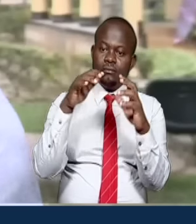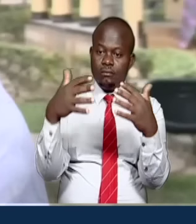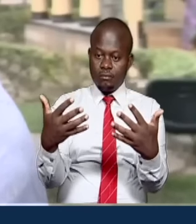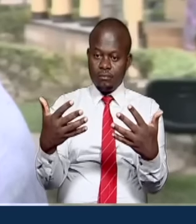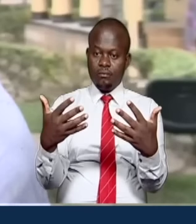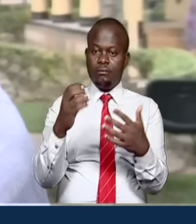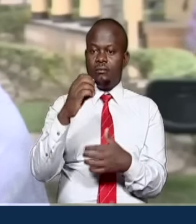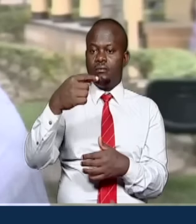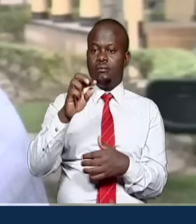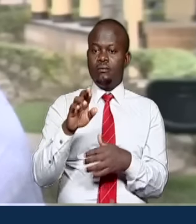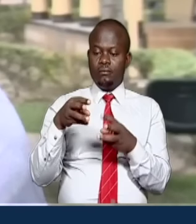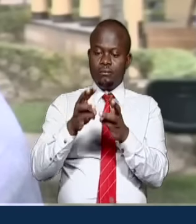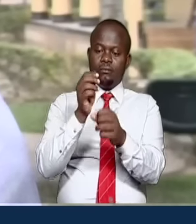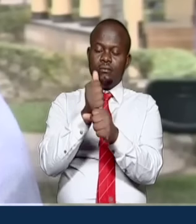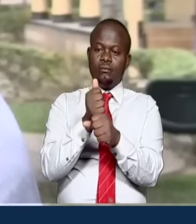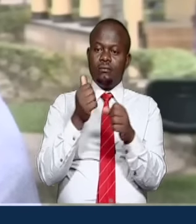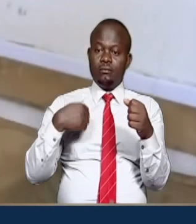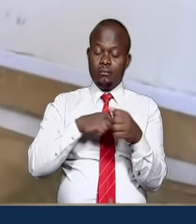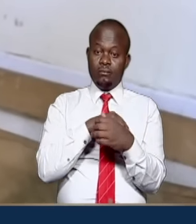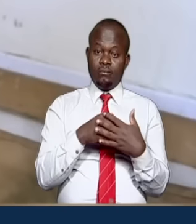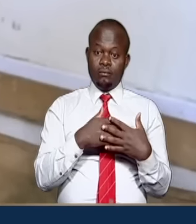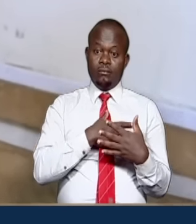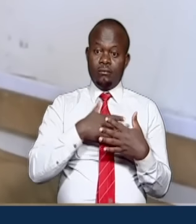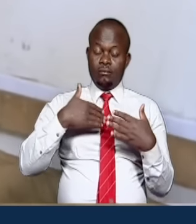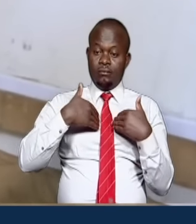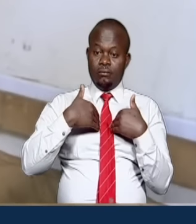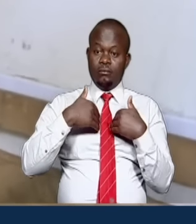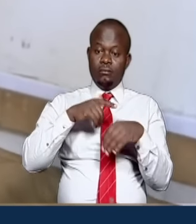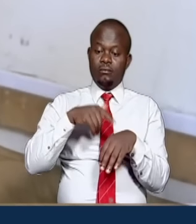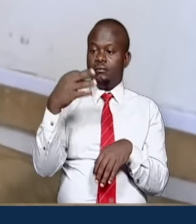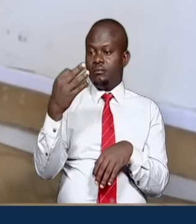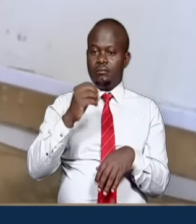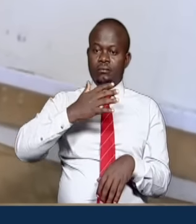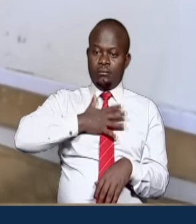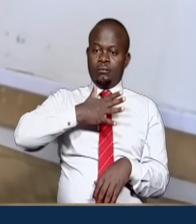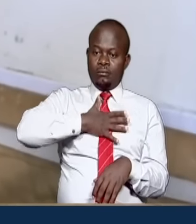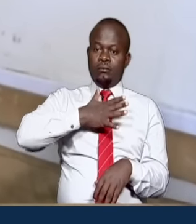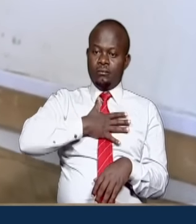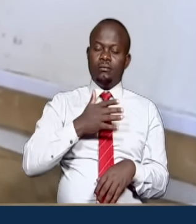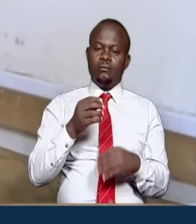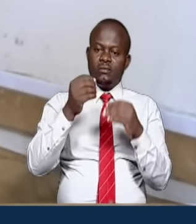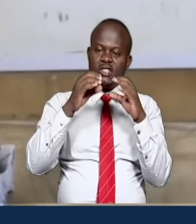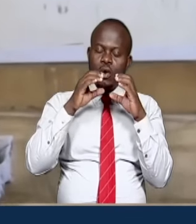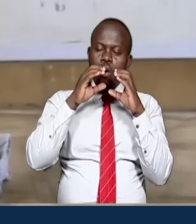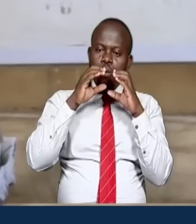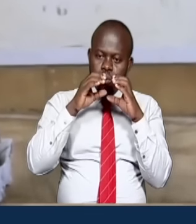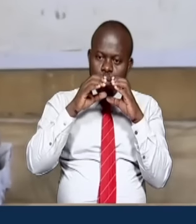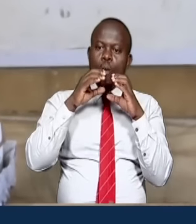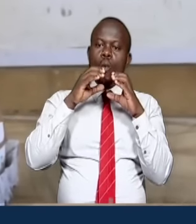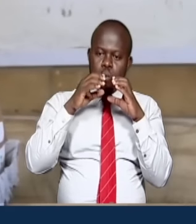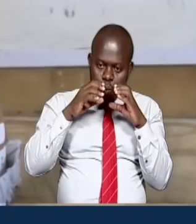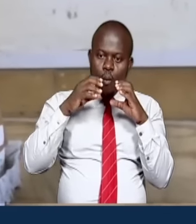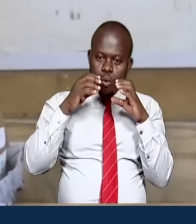Kuvuga ngo CPR uburyo ikorwa dukangura mu gituza inshuro 30 tugatanga n'umwuka w'ubuzima inshuro